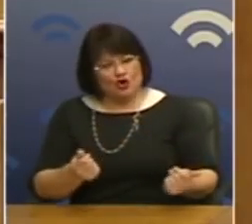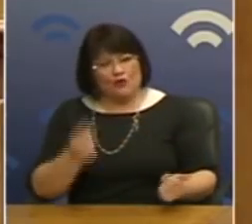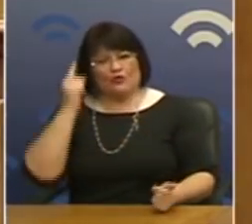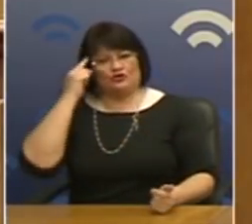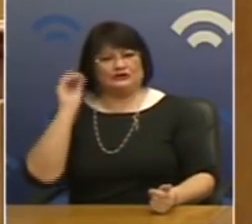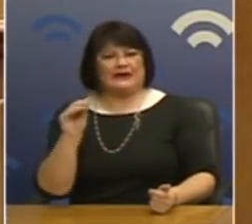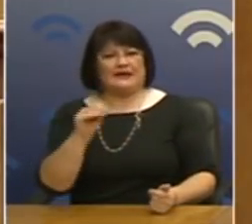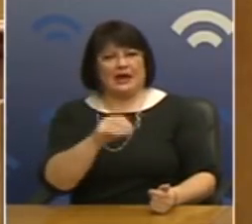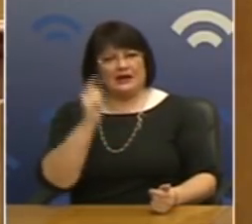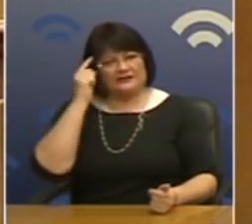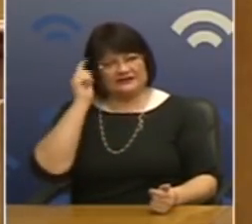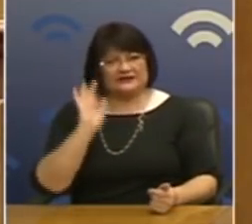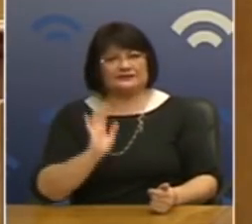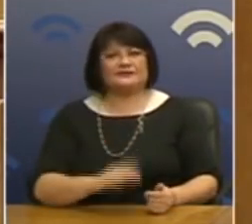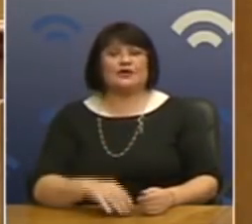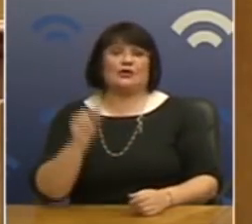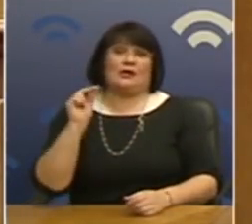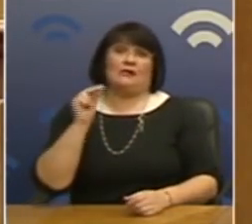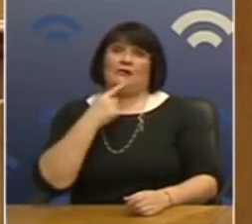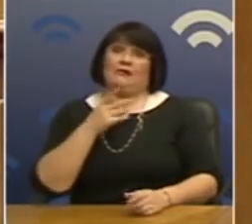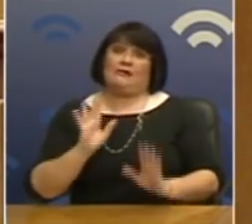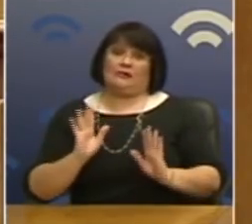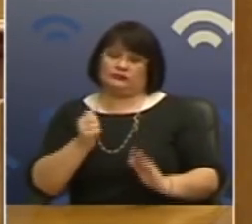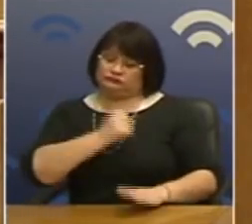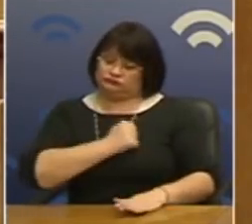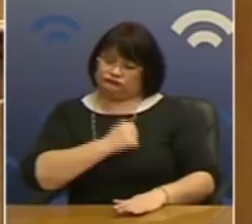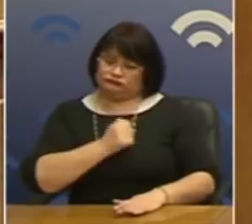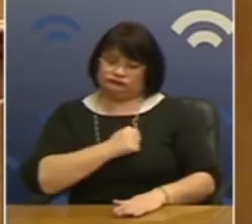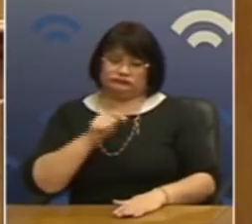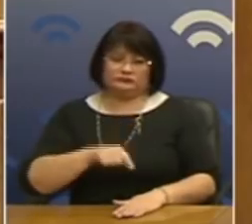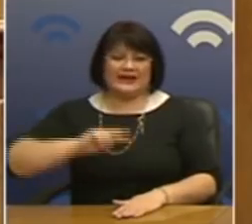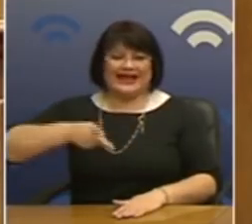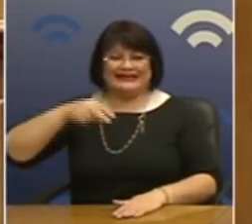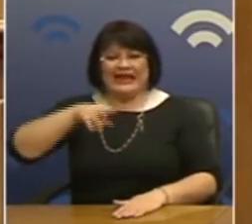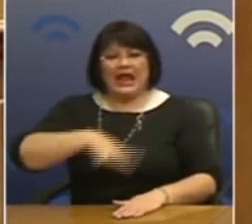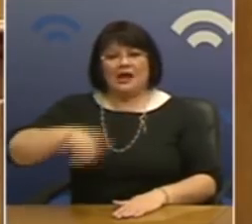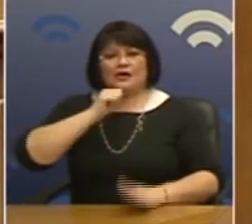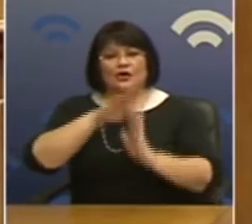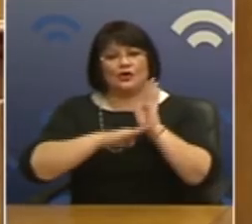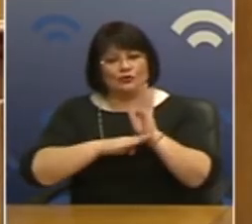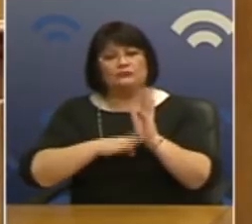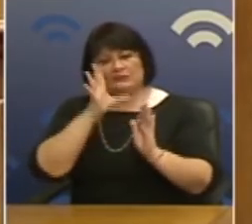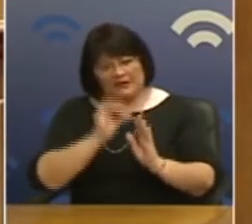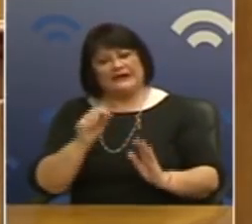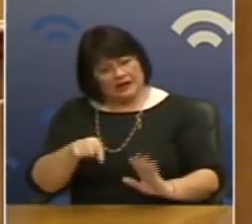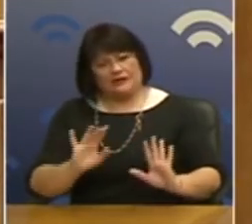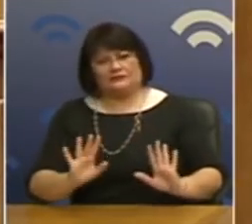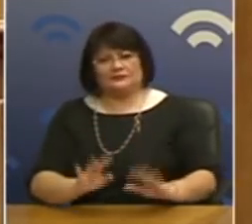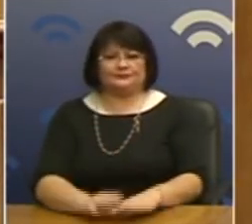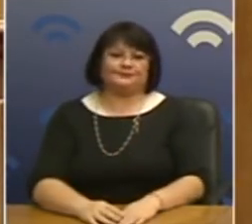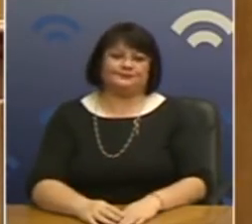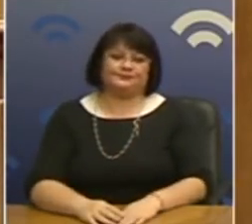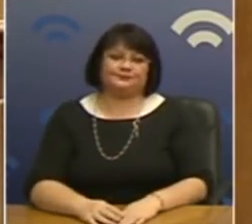εκμεταλλευτικό σύστημα και ορκίζονται πίστη σε αυτό το αντιλαϊκό Σύνταγμα, είναι όντως έτσι.